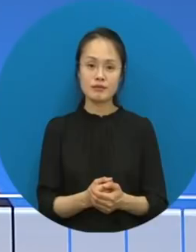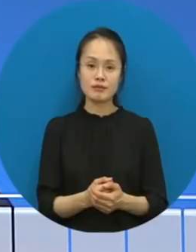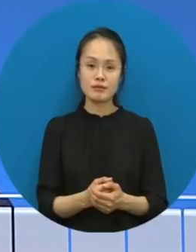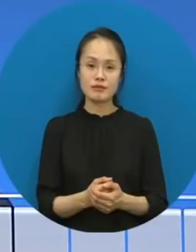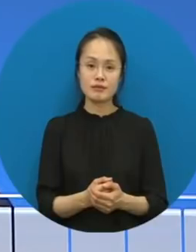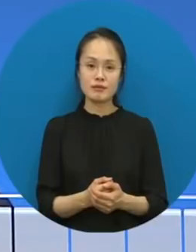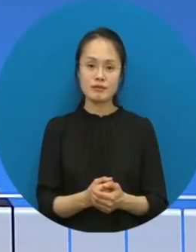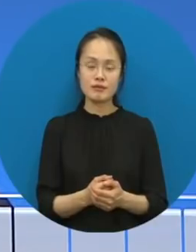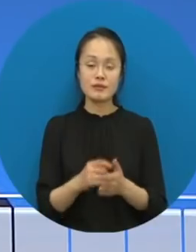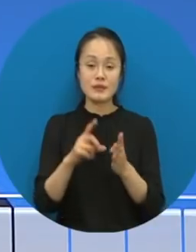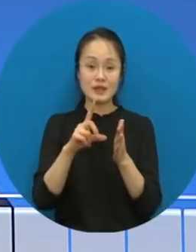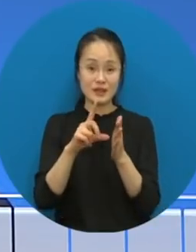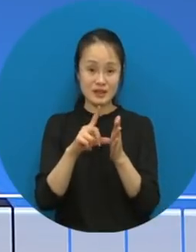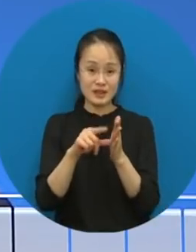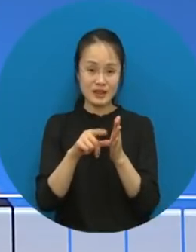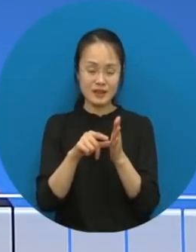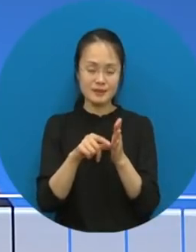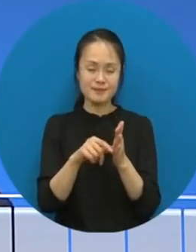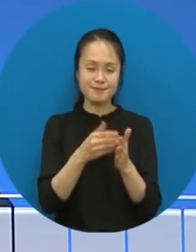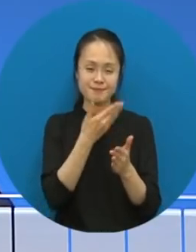제발 시간을 마지막으로 아끼시고